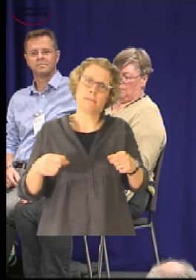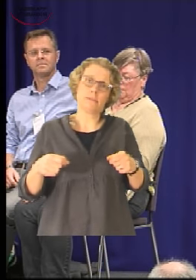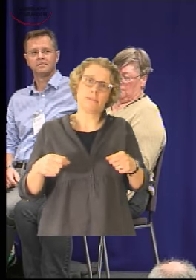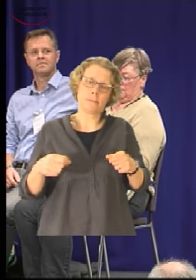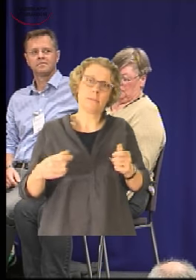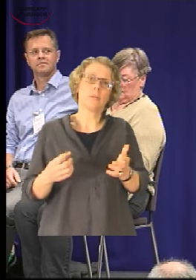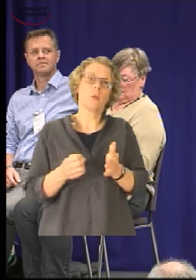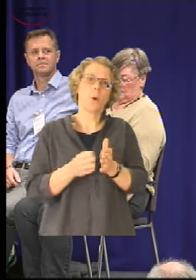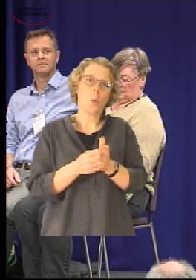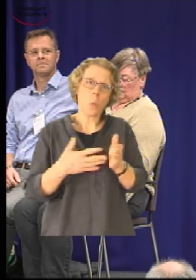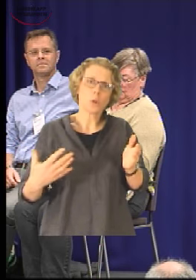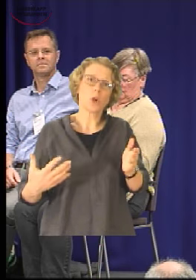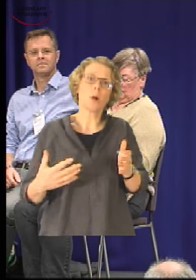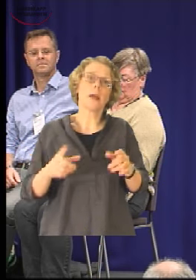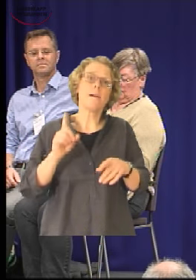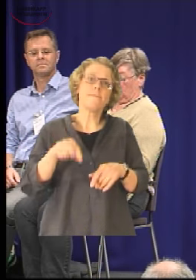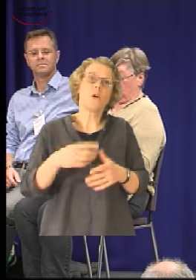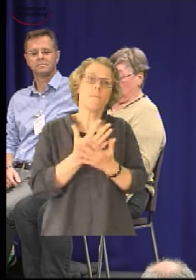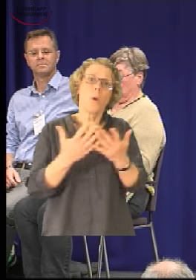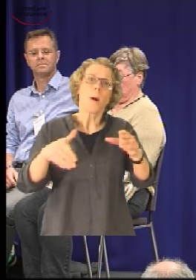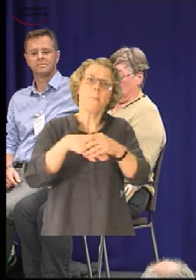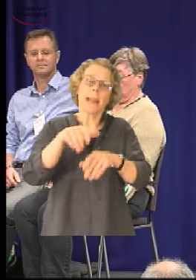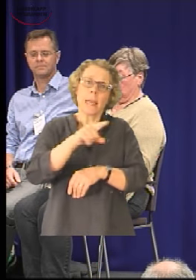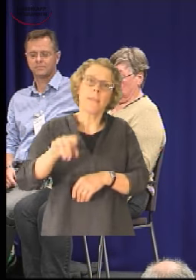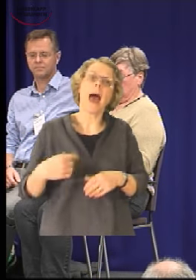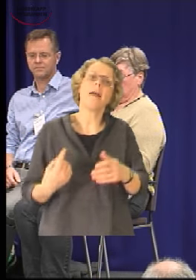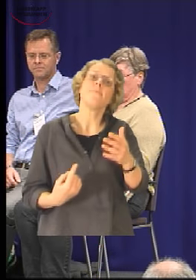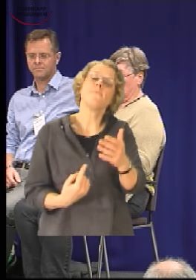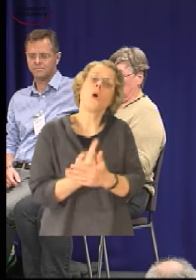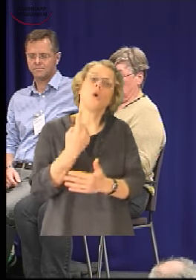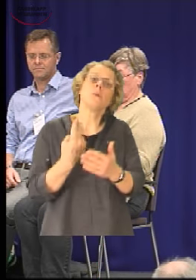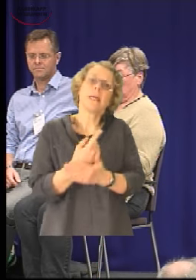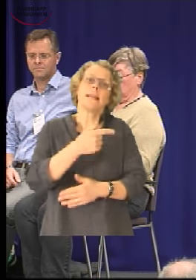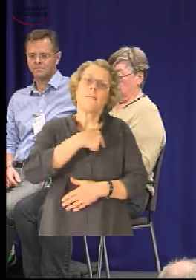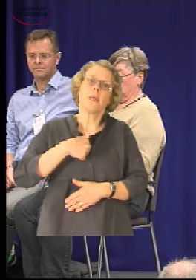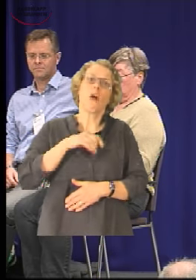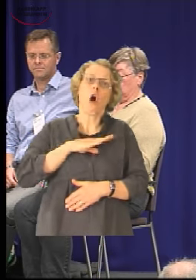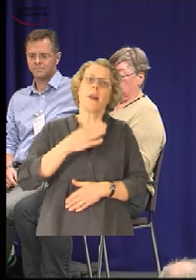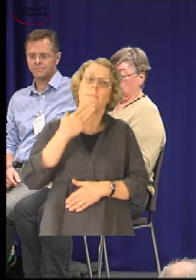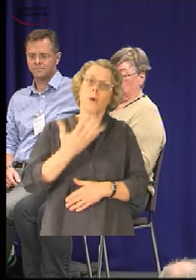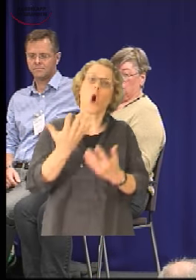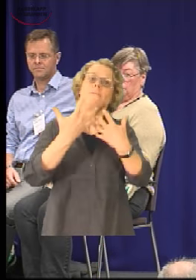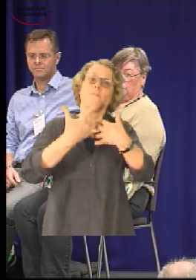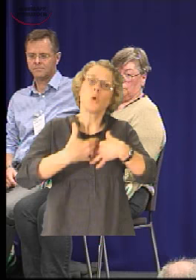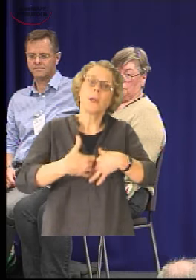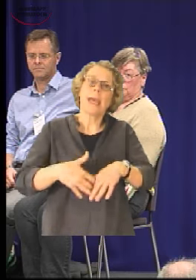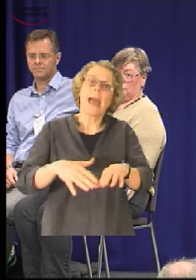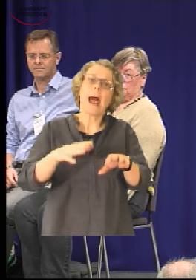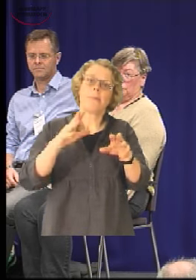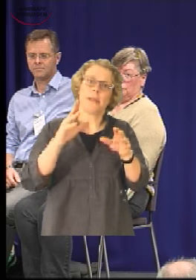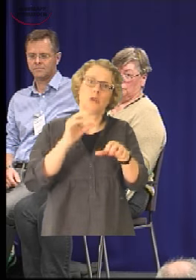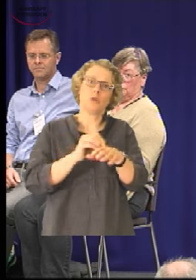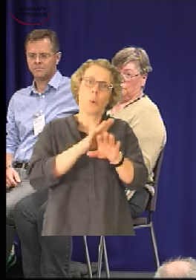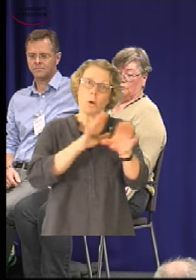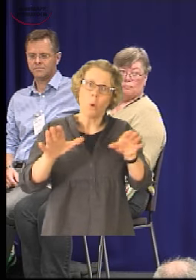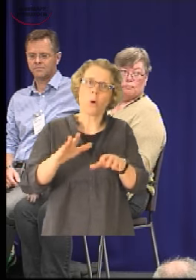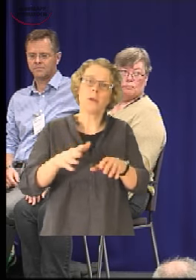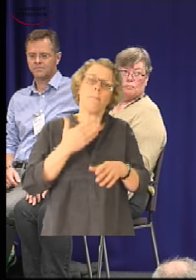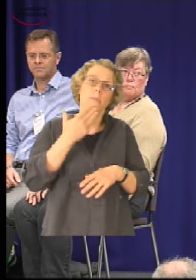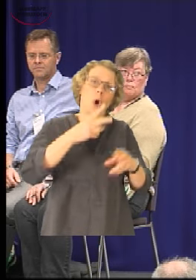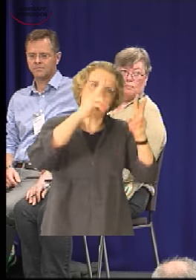är en förutsättning att vi har en fungerande sjukvård, en utvecklad forskning och en tillgänglighet och som också